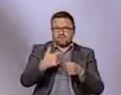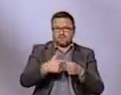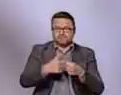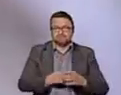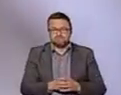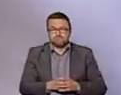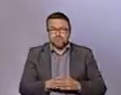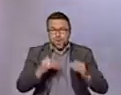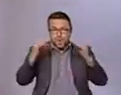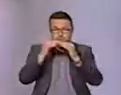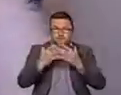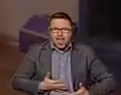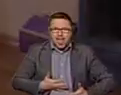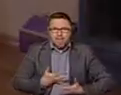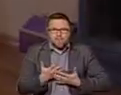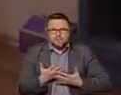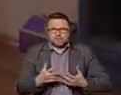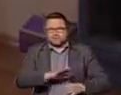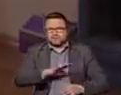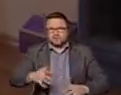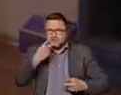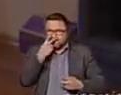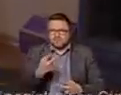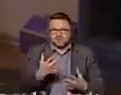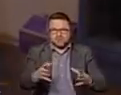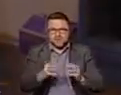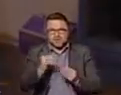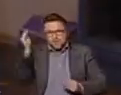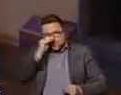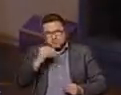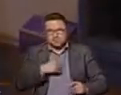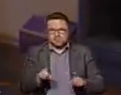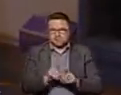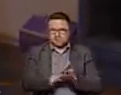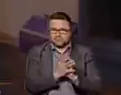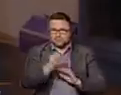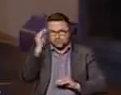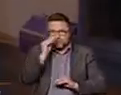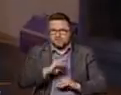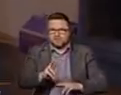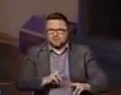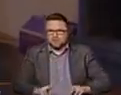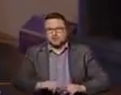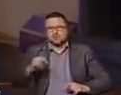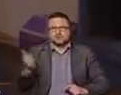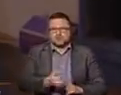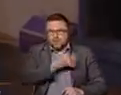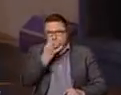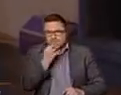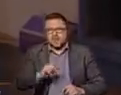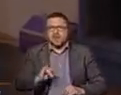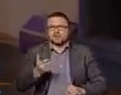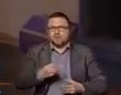Poziom emocji i poziom zaangażowania dzieci i to, jak widzimy, że one się uczą, dzięki temu my się również uczymy od nich pewnych rzeczy, co należy poprawić, co